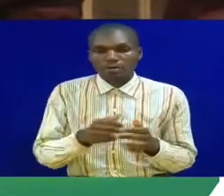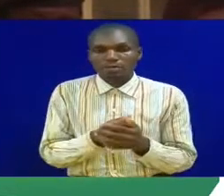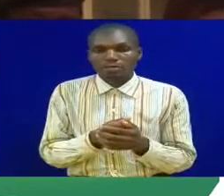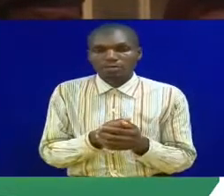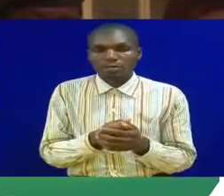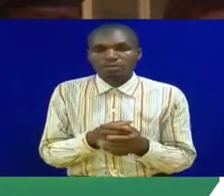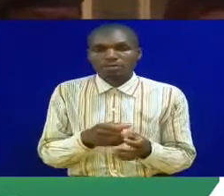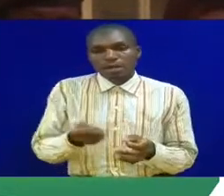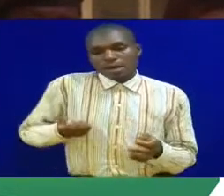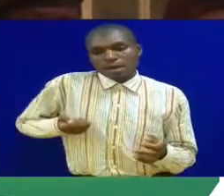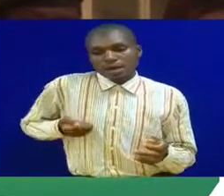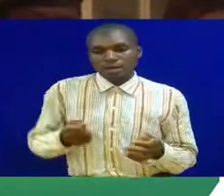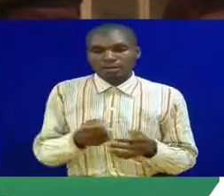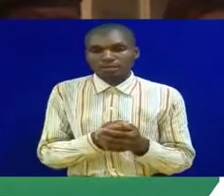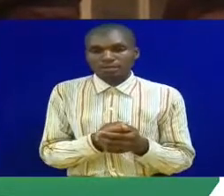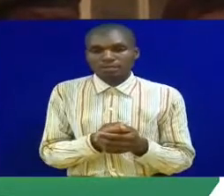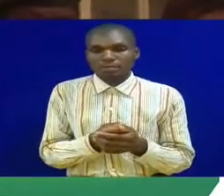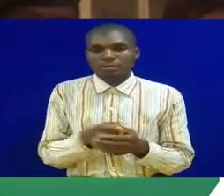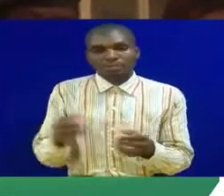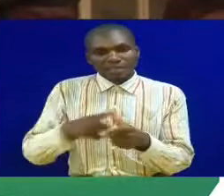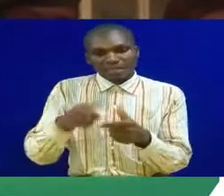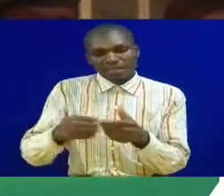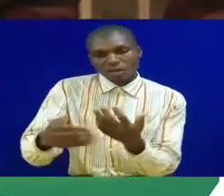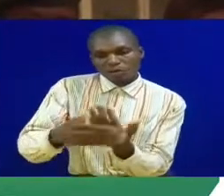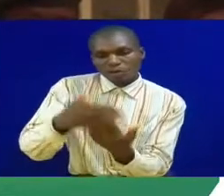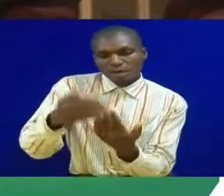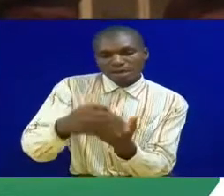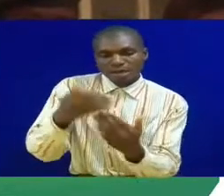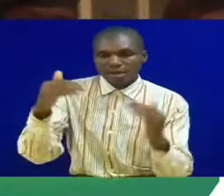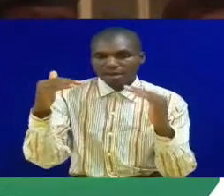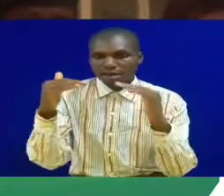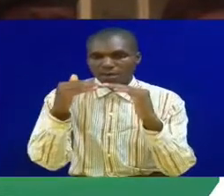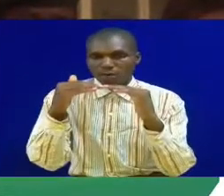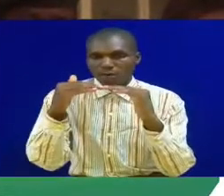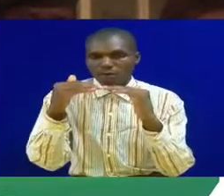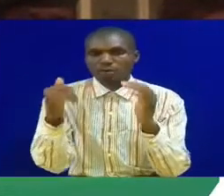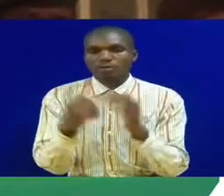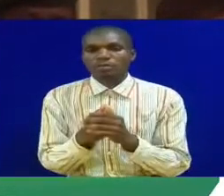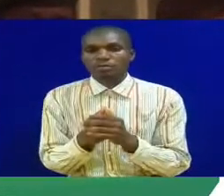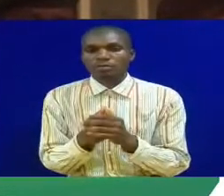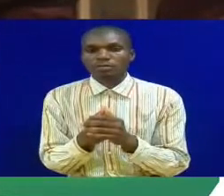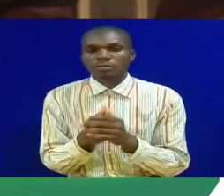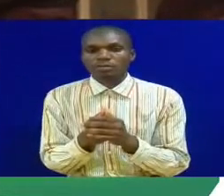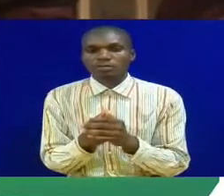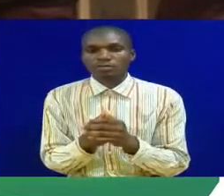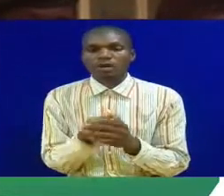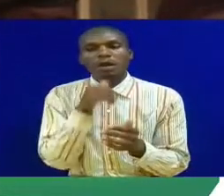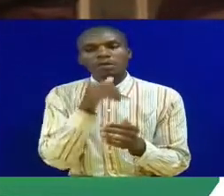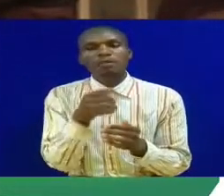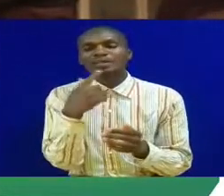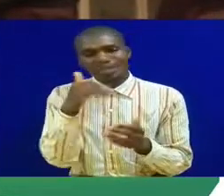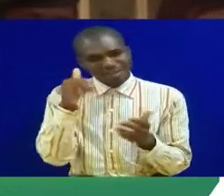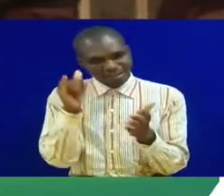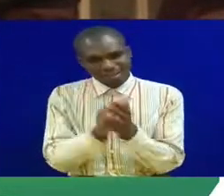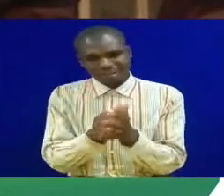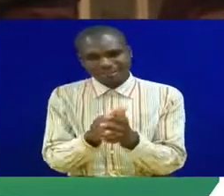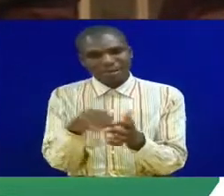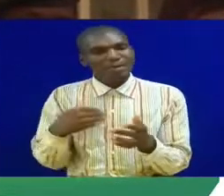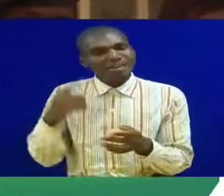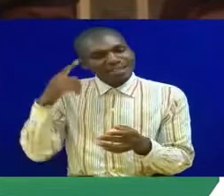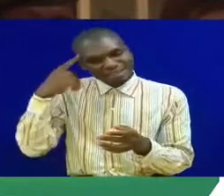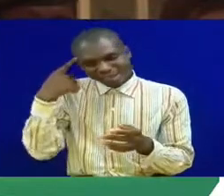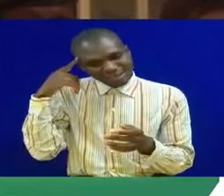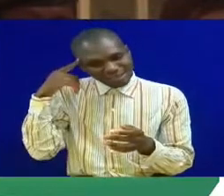mtoto msichana, uweze kumulea kwa usawa. Usicho ukasema kwamba mimi nilikuwa nafikiria this